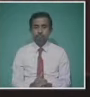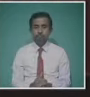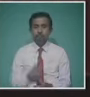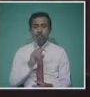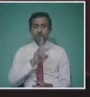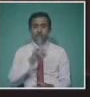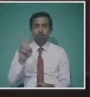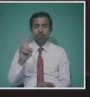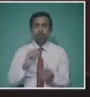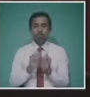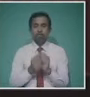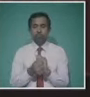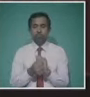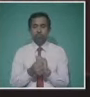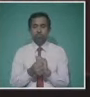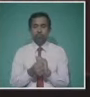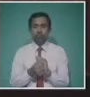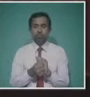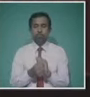विसी देवेनी संशोधने